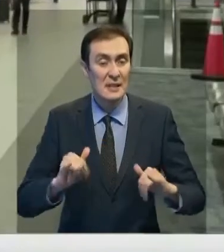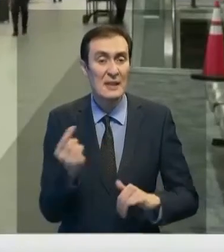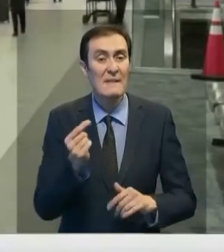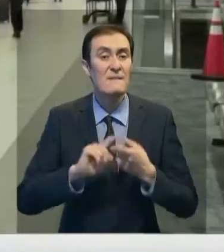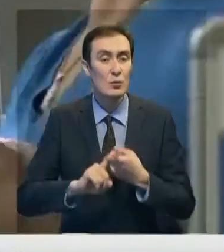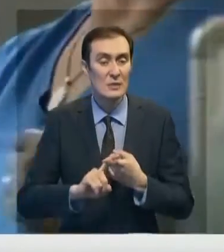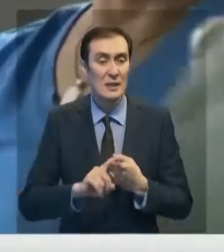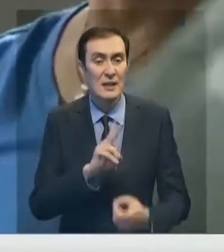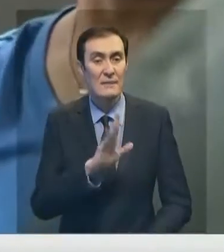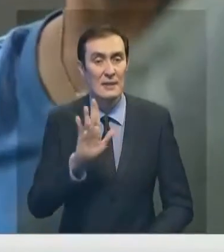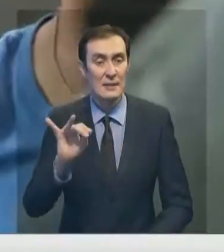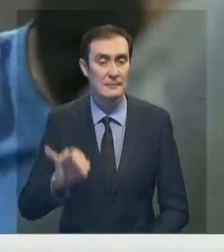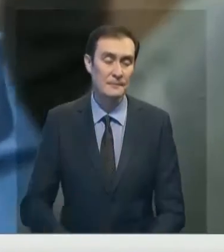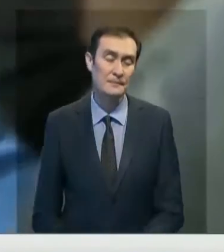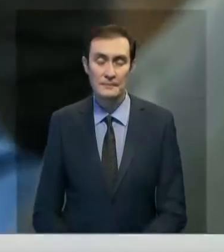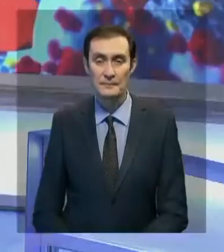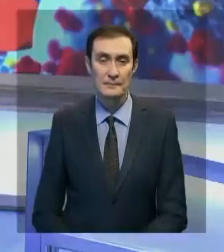распространения коронавируса.